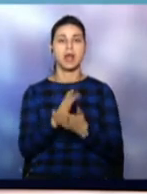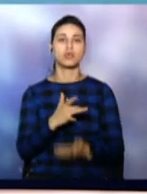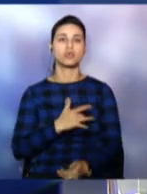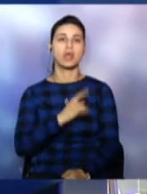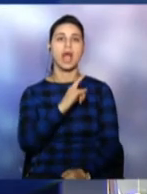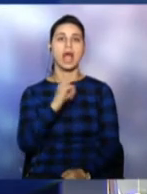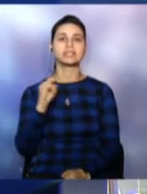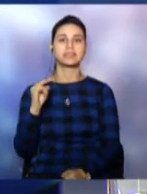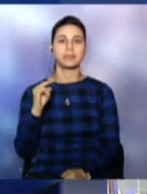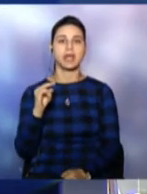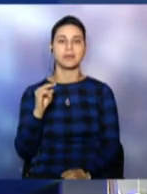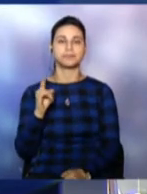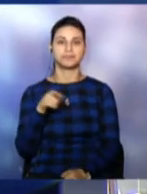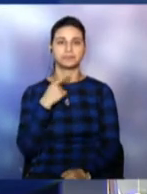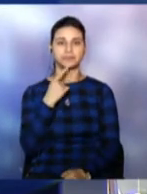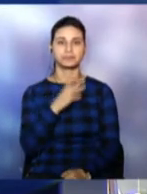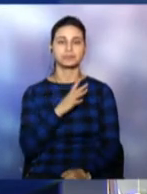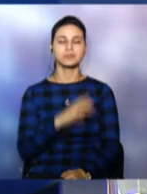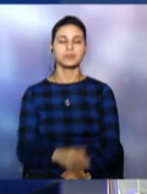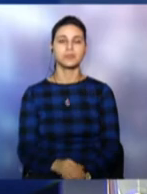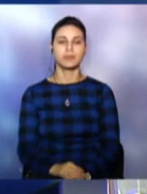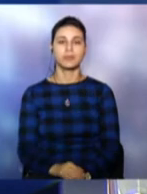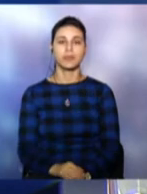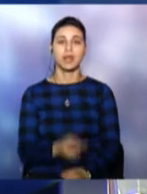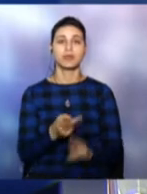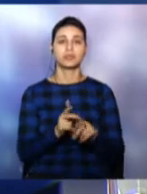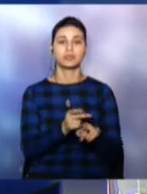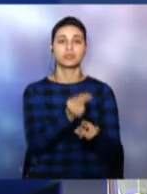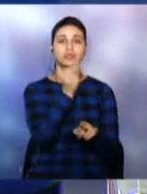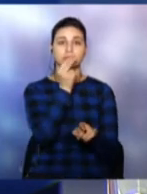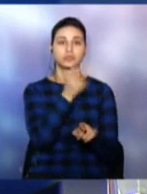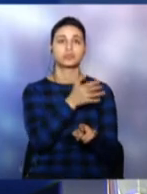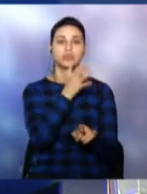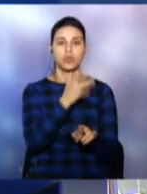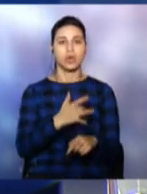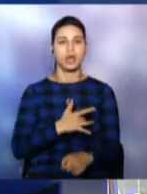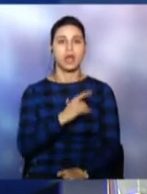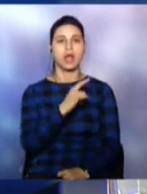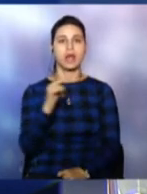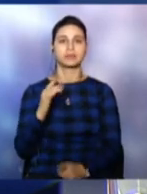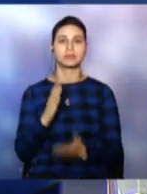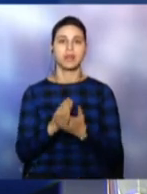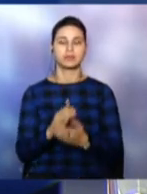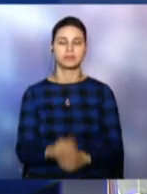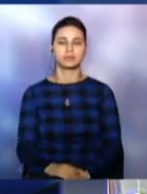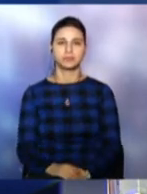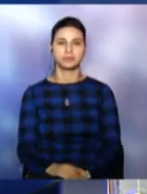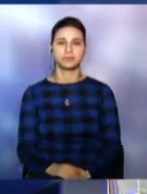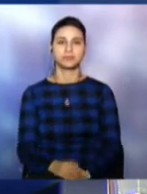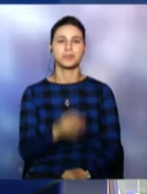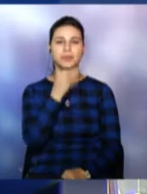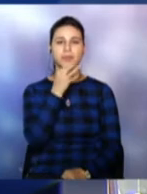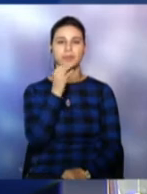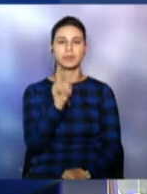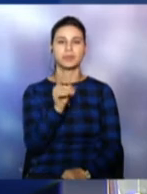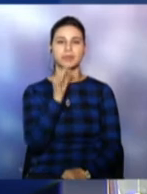როგორც იგი გვწერს, ანუ ამ პროდუქტების მიღების შემდეგ აქვს არითმია. მე ვიდრე თქვენ უპასუხებთ,